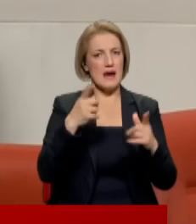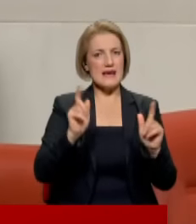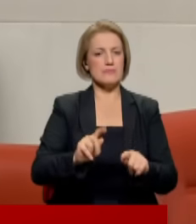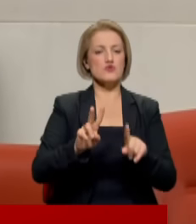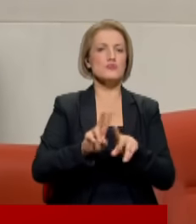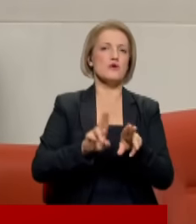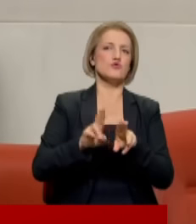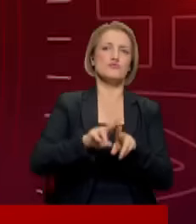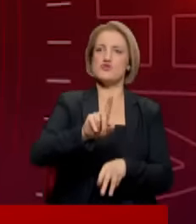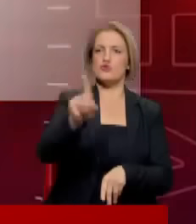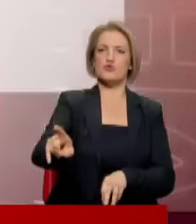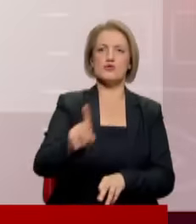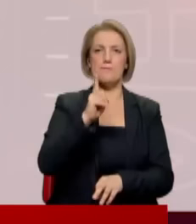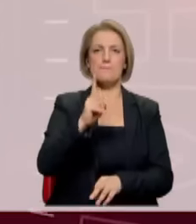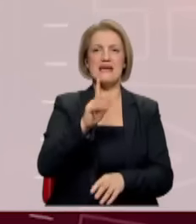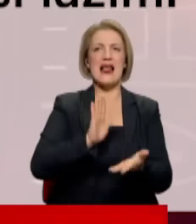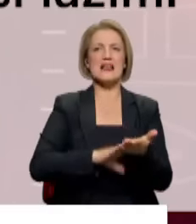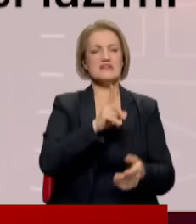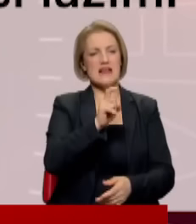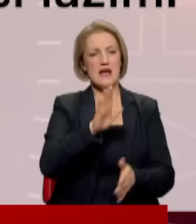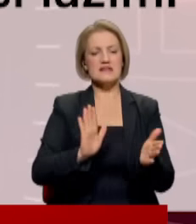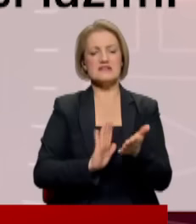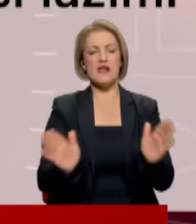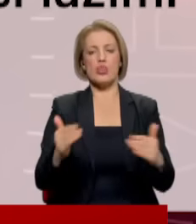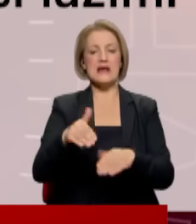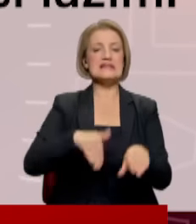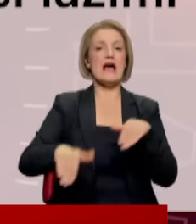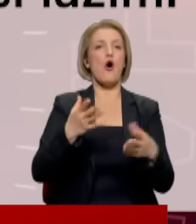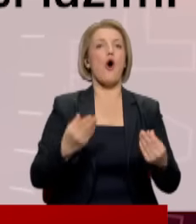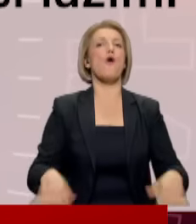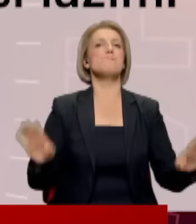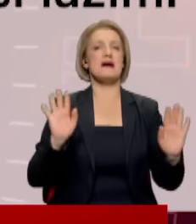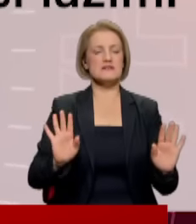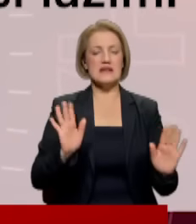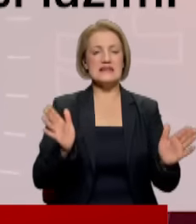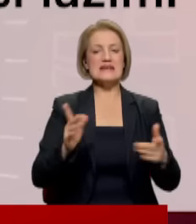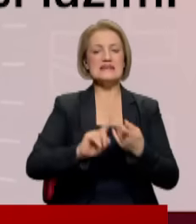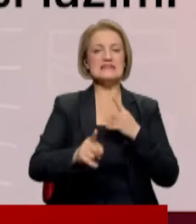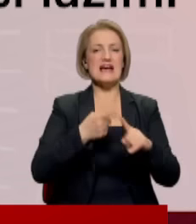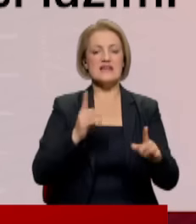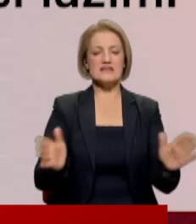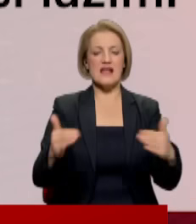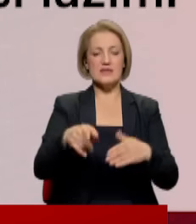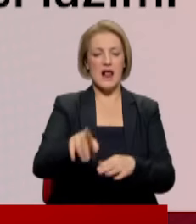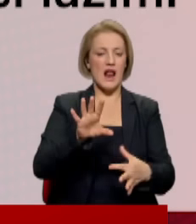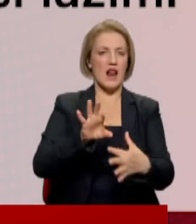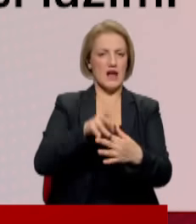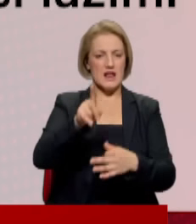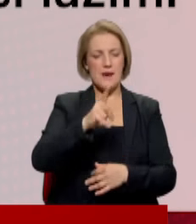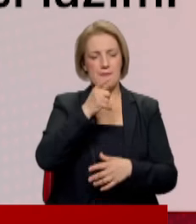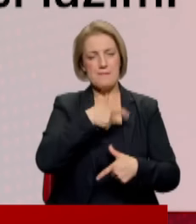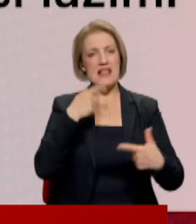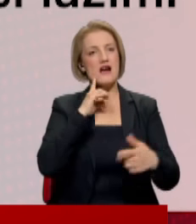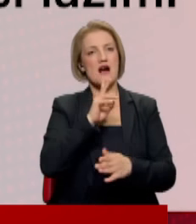Numan kurtulmuş'a soruldu bireli silta sandıkta siyaset olmaz siyasetin sandıktan başka hiçbir yere el atmaması Milli